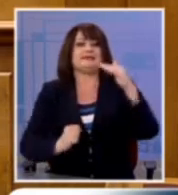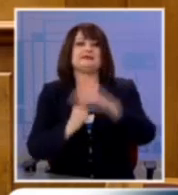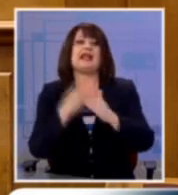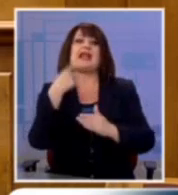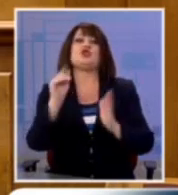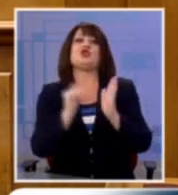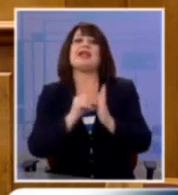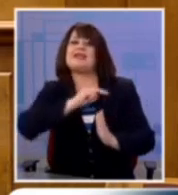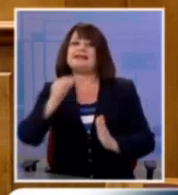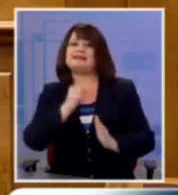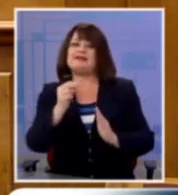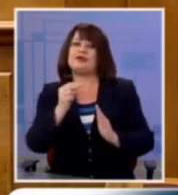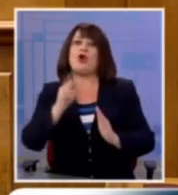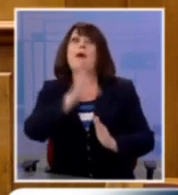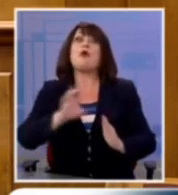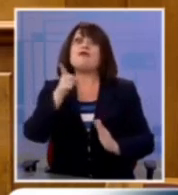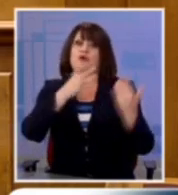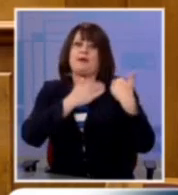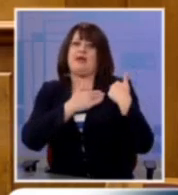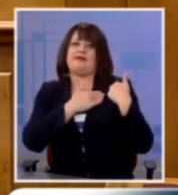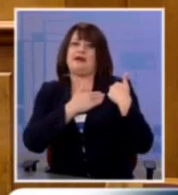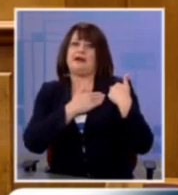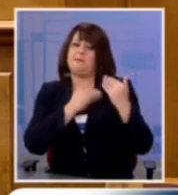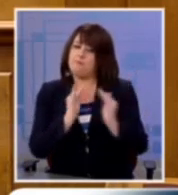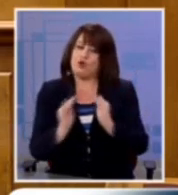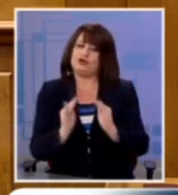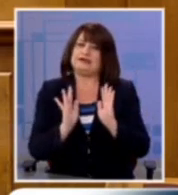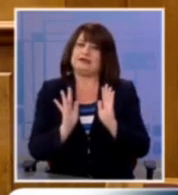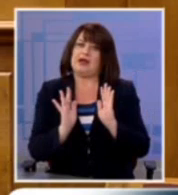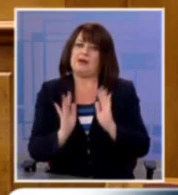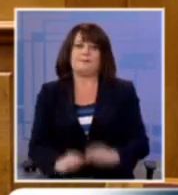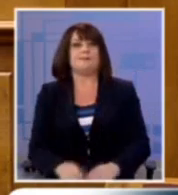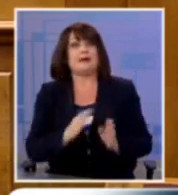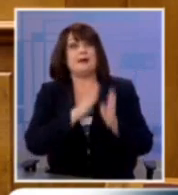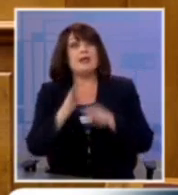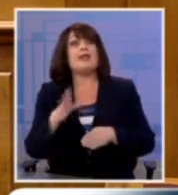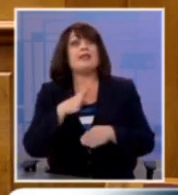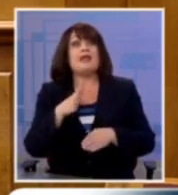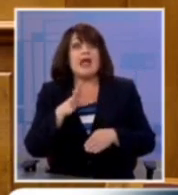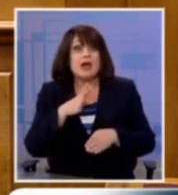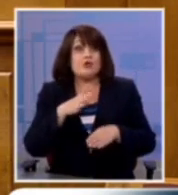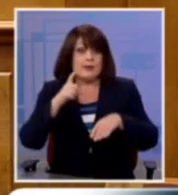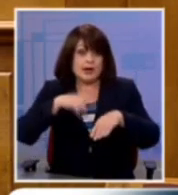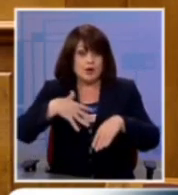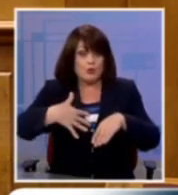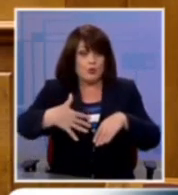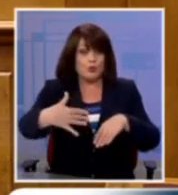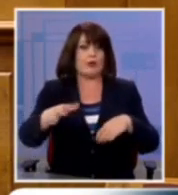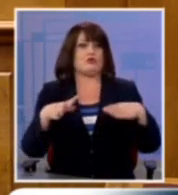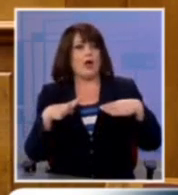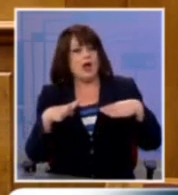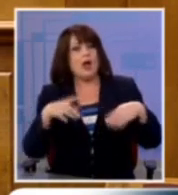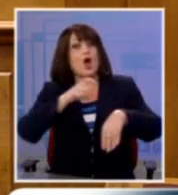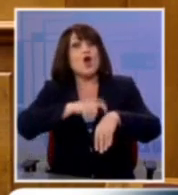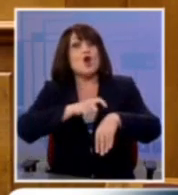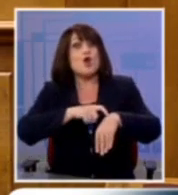100.000 ευρώ από το ευρωσύστημα. Συγχρόνως επιδιώκουμε χώρο και χρόνο. Και χρειάζεται